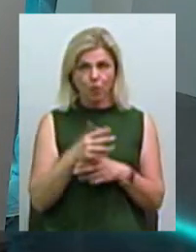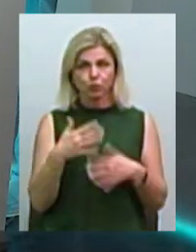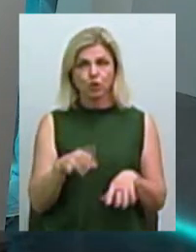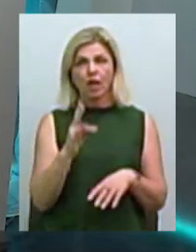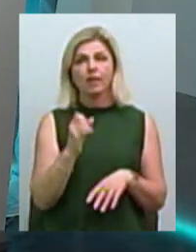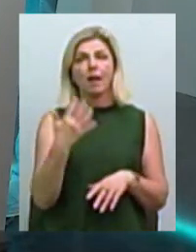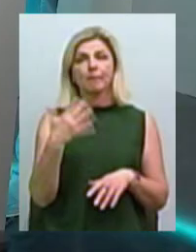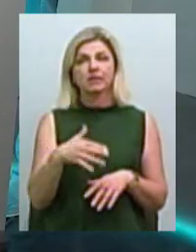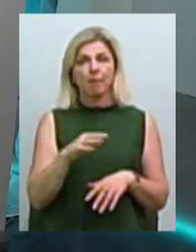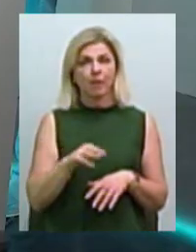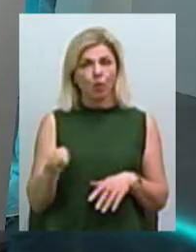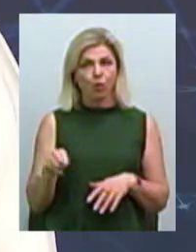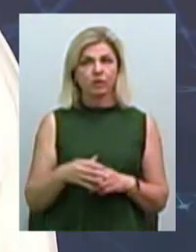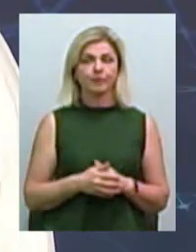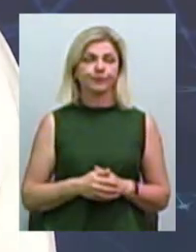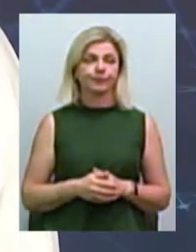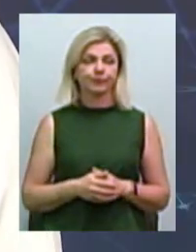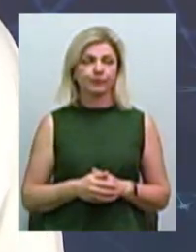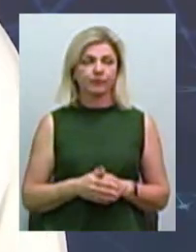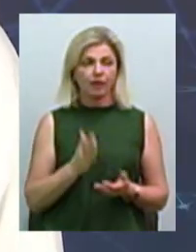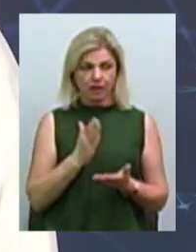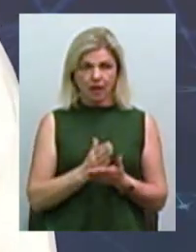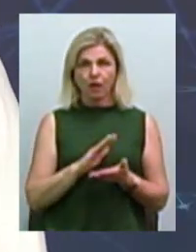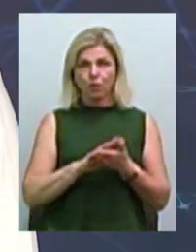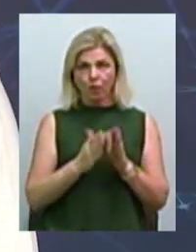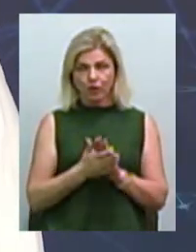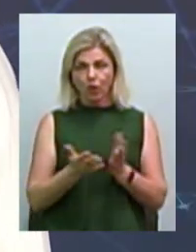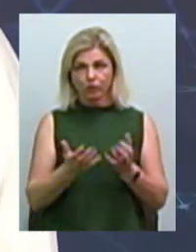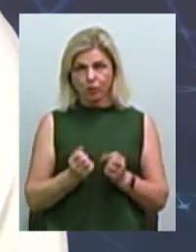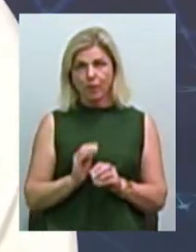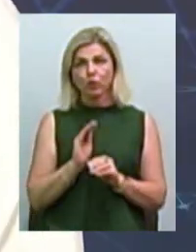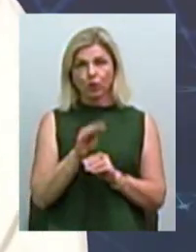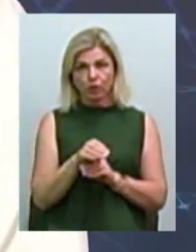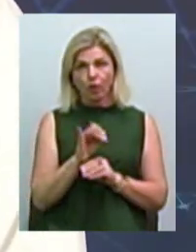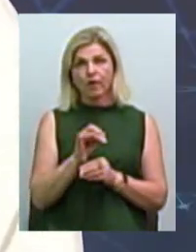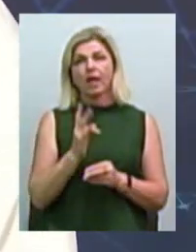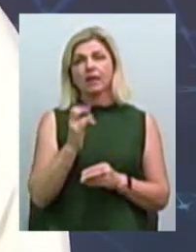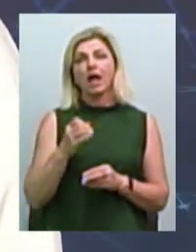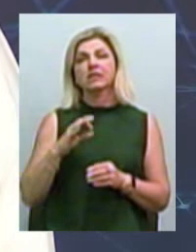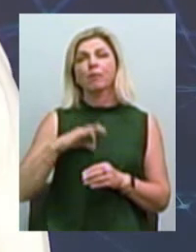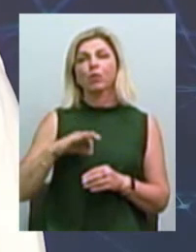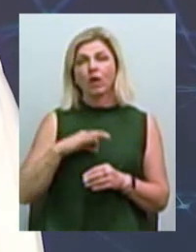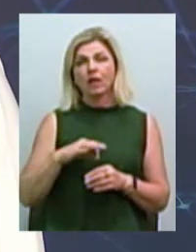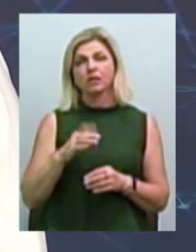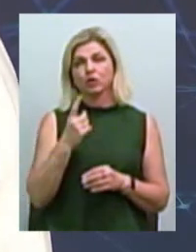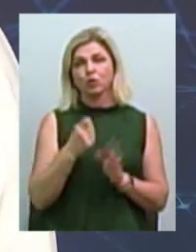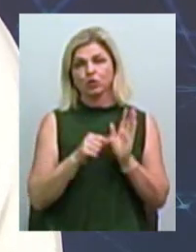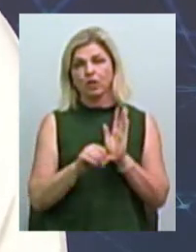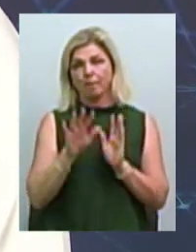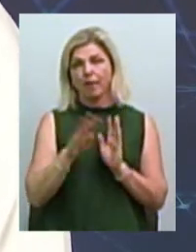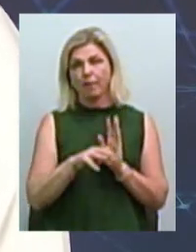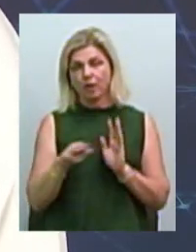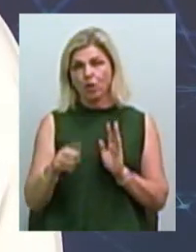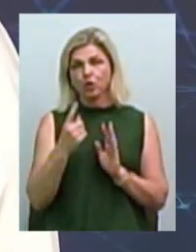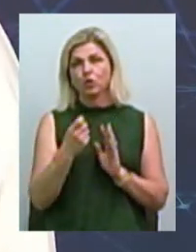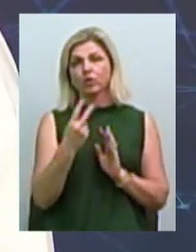мільйонів. Хотіли б, звичайно, у нас є ще там договори отримати додатково. І також у нас на експлуатацію 165 мільйонів, з яких, якщо не помиляюсь,